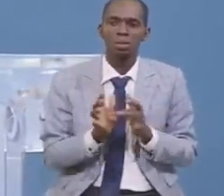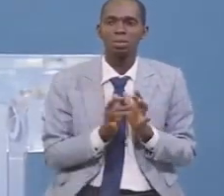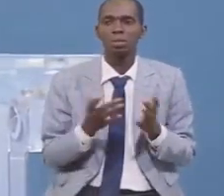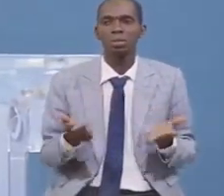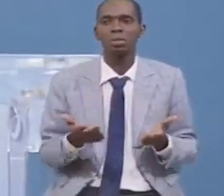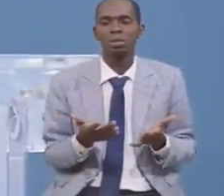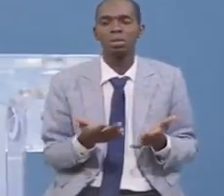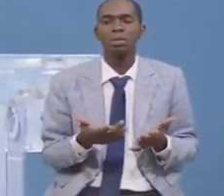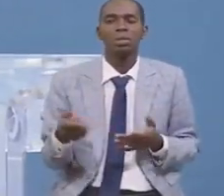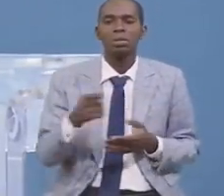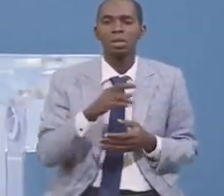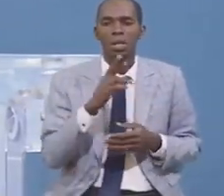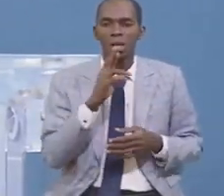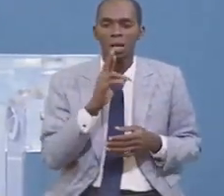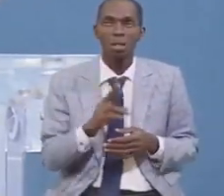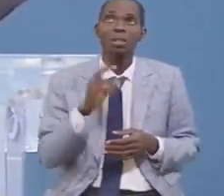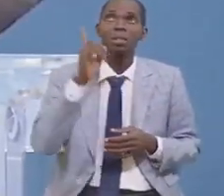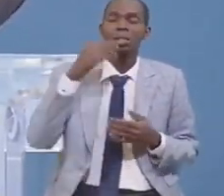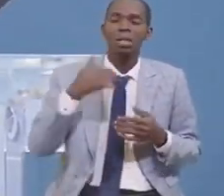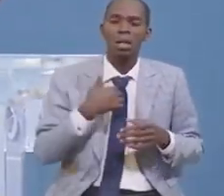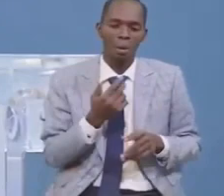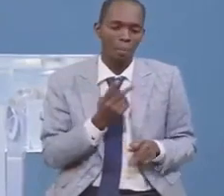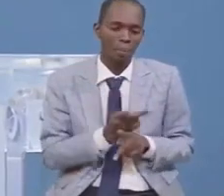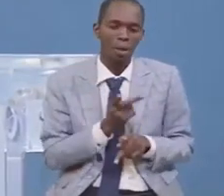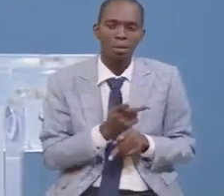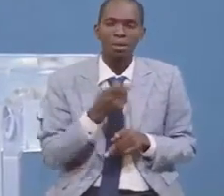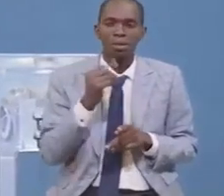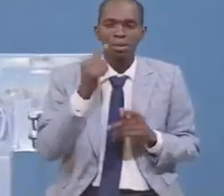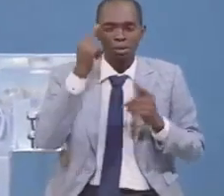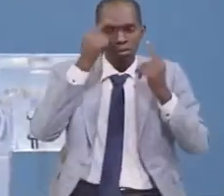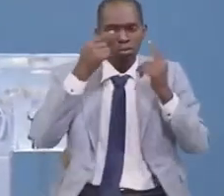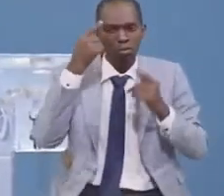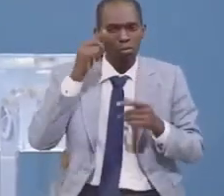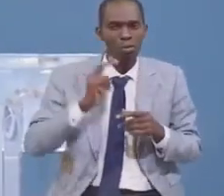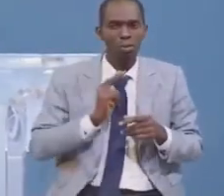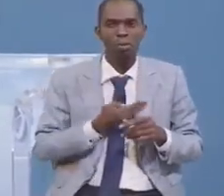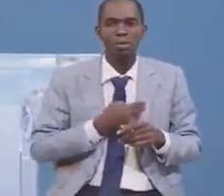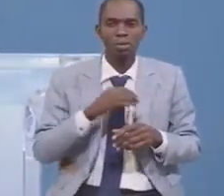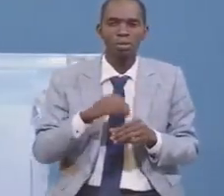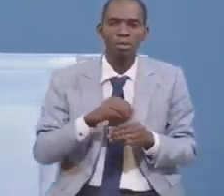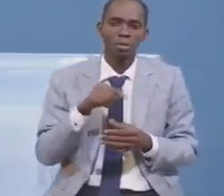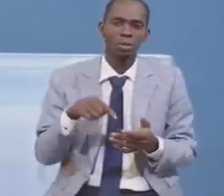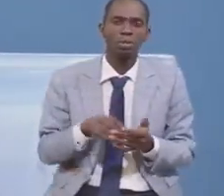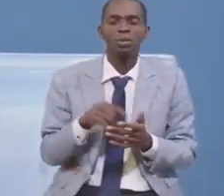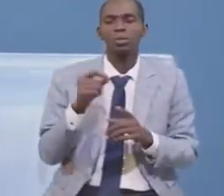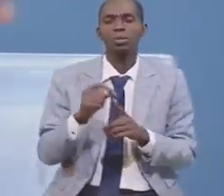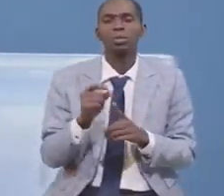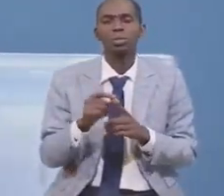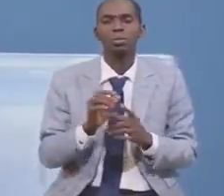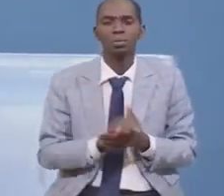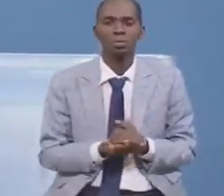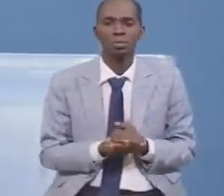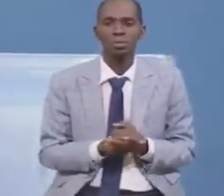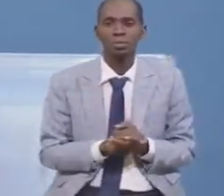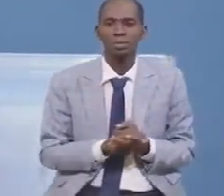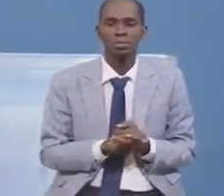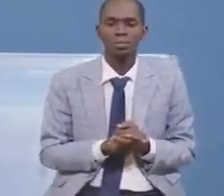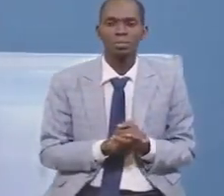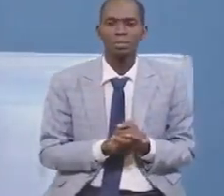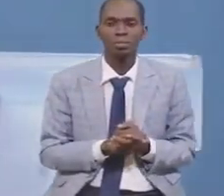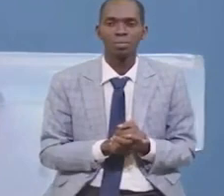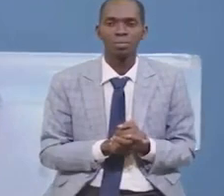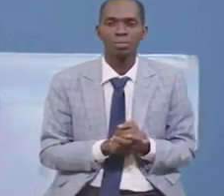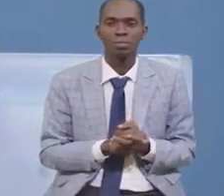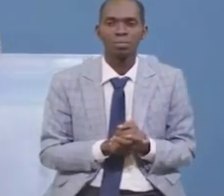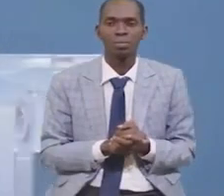has preserved those thoughts for us in this world. ఆయన మన కోసం తన ఆలోచనలు ఇక్కడ నిధివలే దాచి ఉంచాడు.